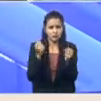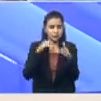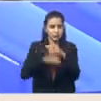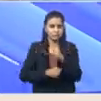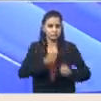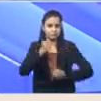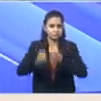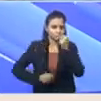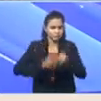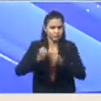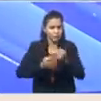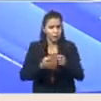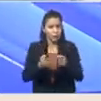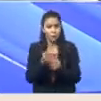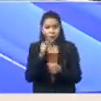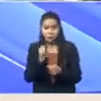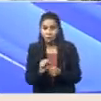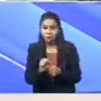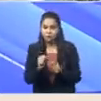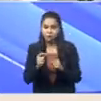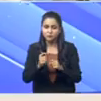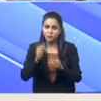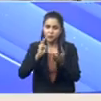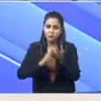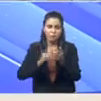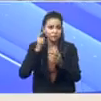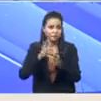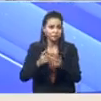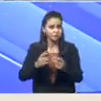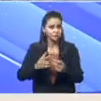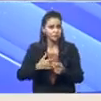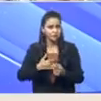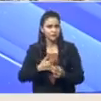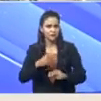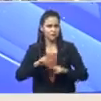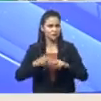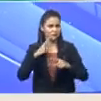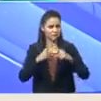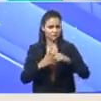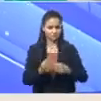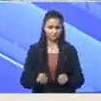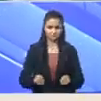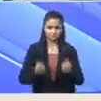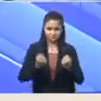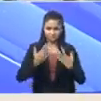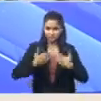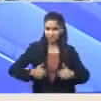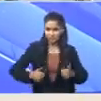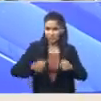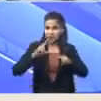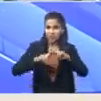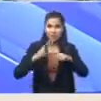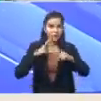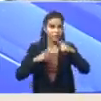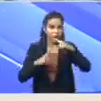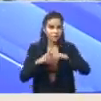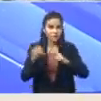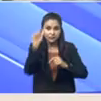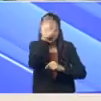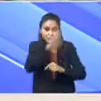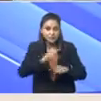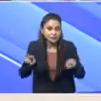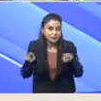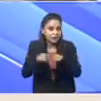हुई, उसमें भी मुझे फिट रहने का यही उत्साह दिखाई दिया। फिट इंडिया की ये भावना